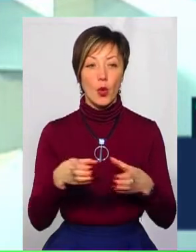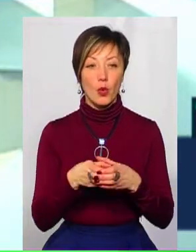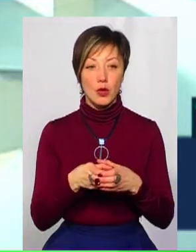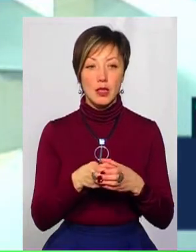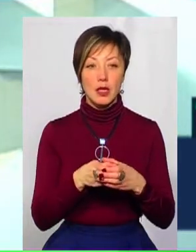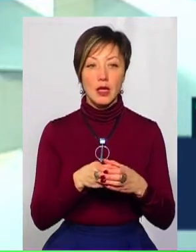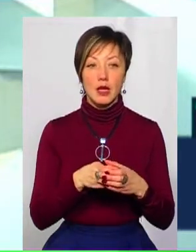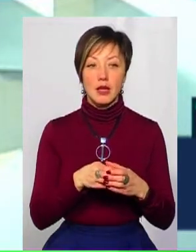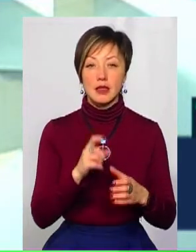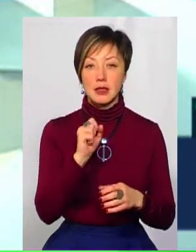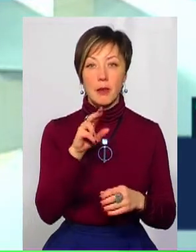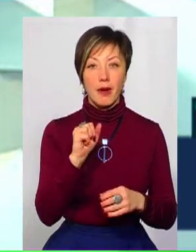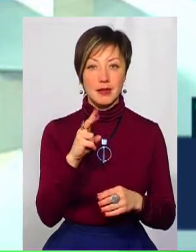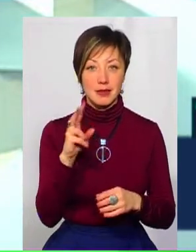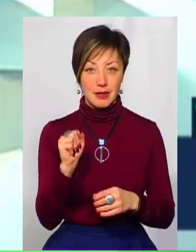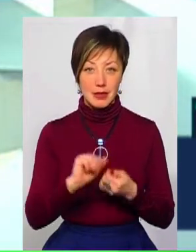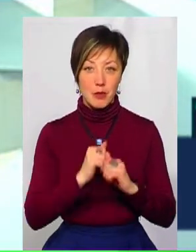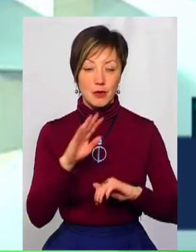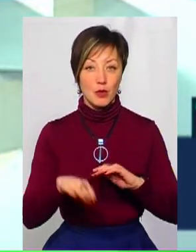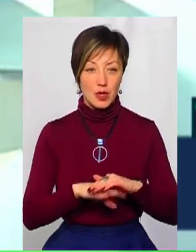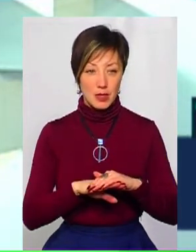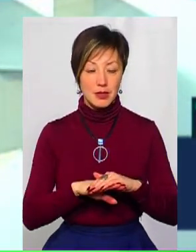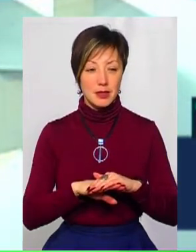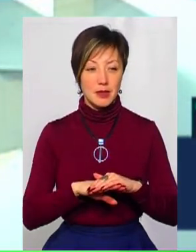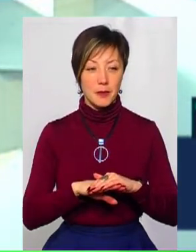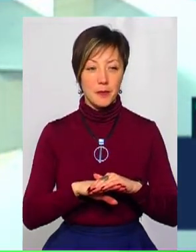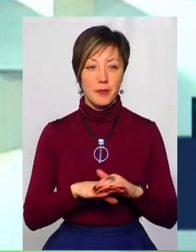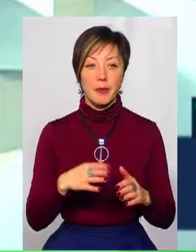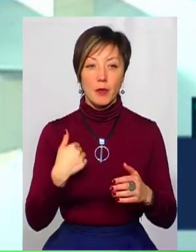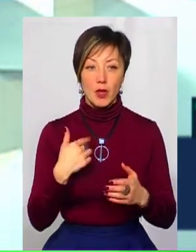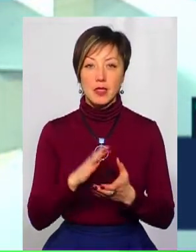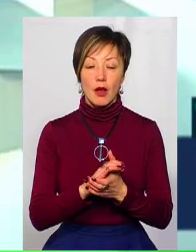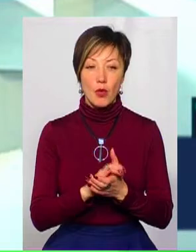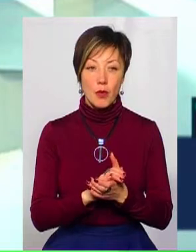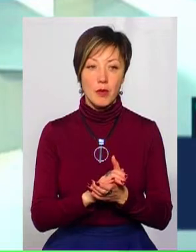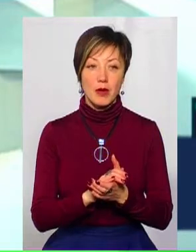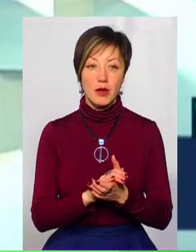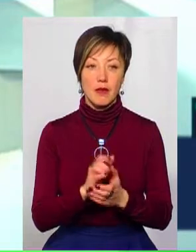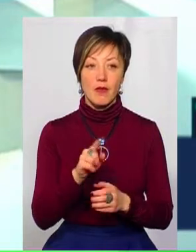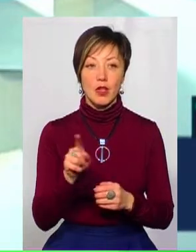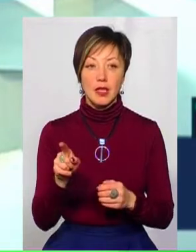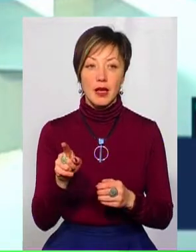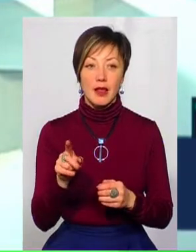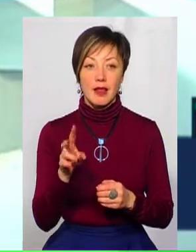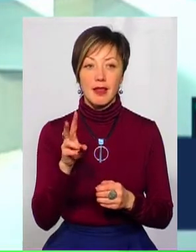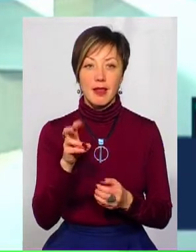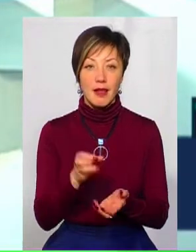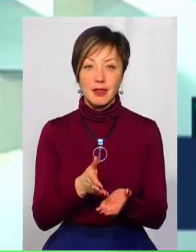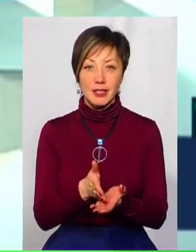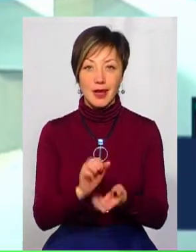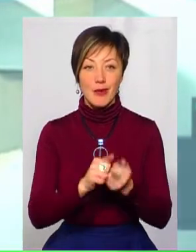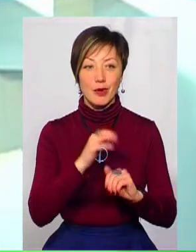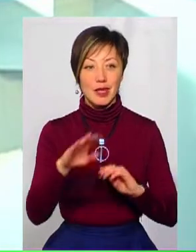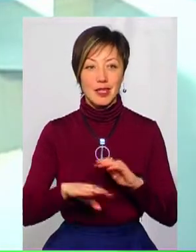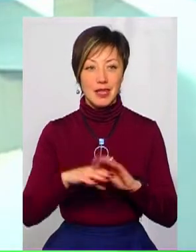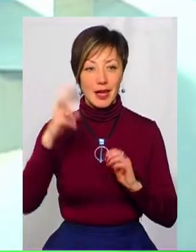інді-гурт «Запаска» із Кам'янця-Подільського. Це мої знайомі, які, власне, вони не йшли шляхом